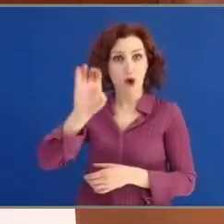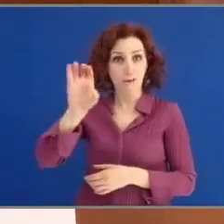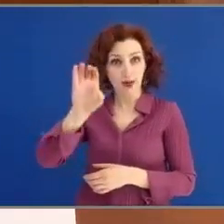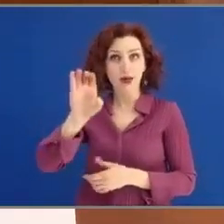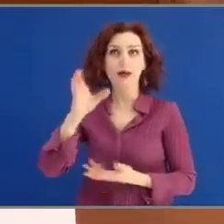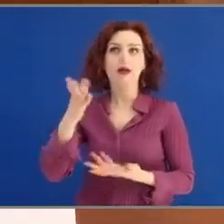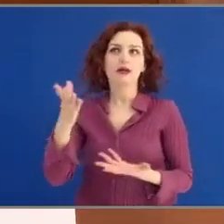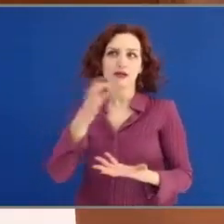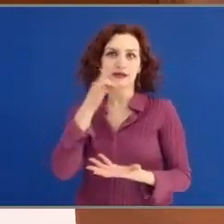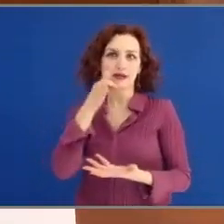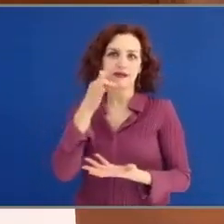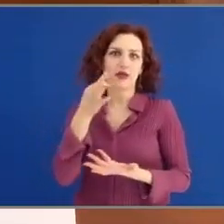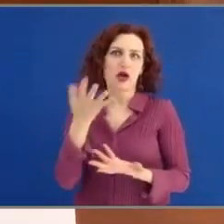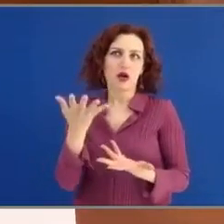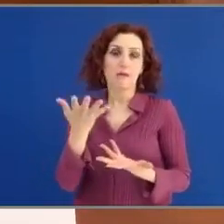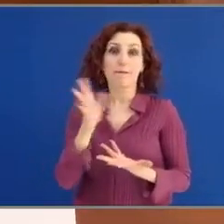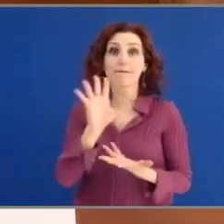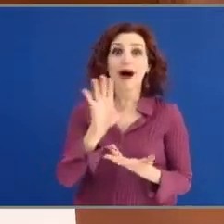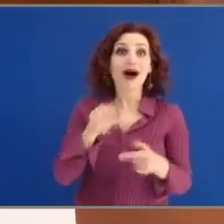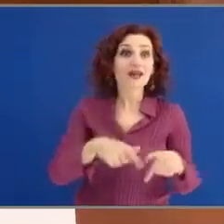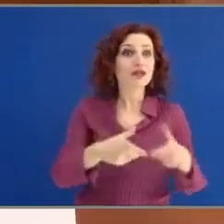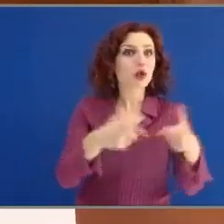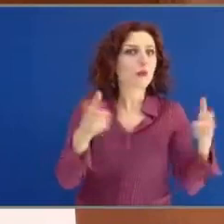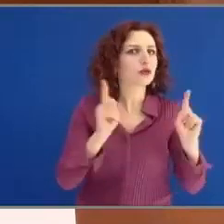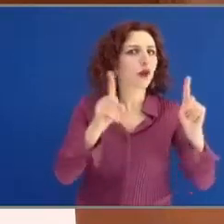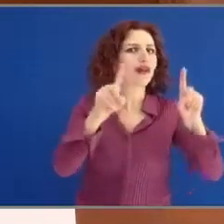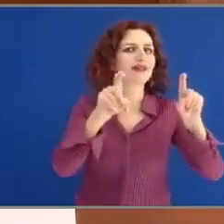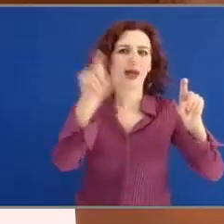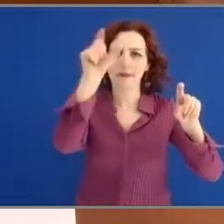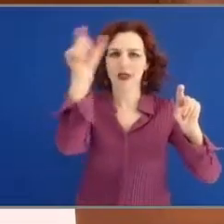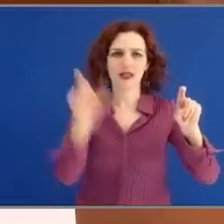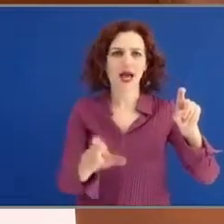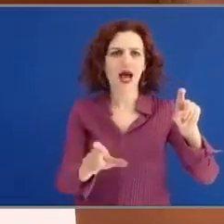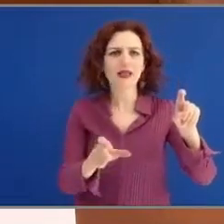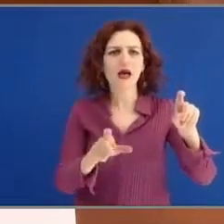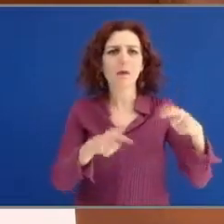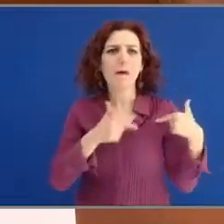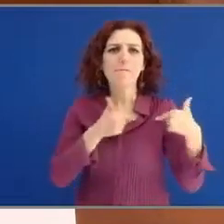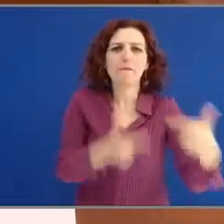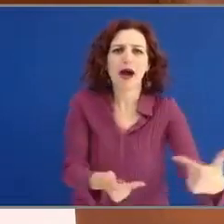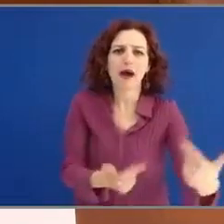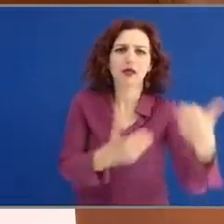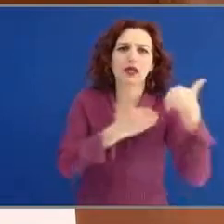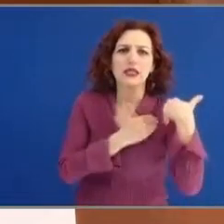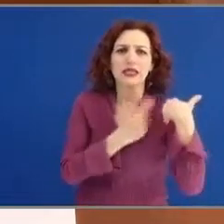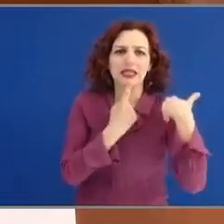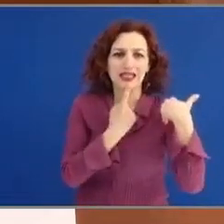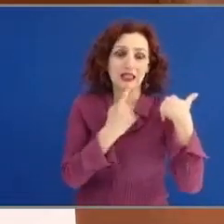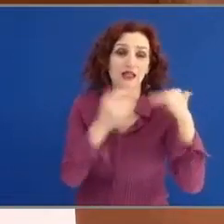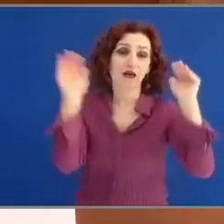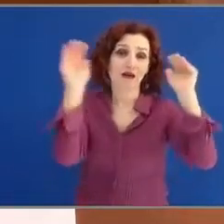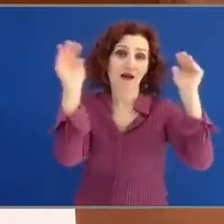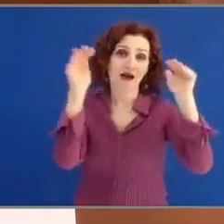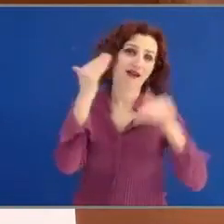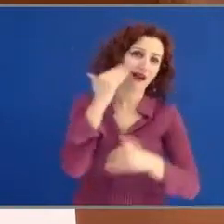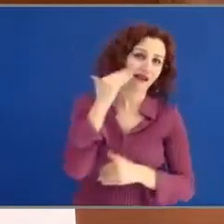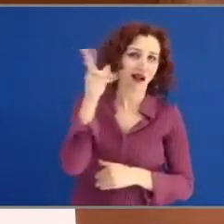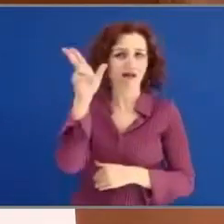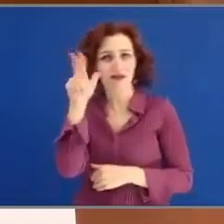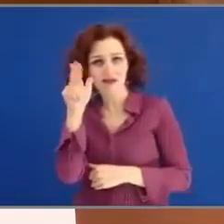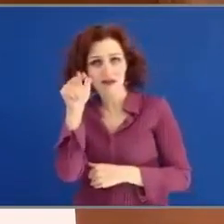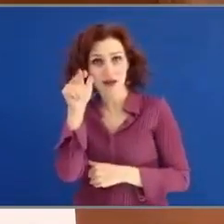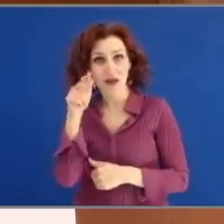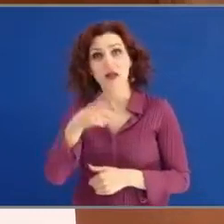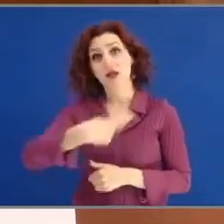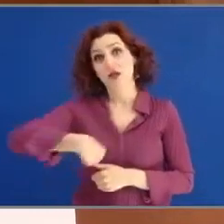tutti, ma li pagano soprattutto le ragazze e i ragazzi. E quindi noi dobbiamo porre una grande attenzione su questo